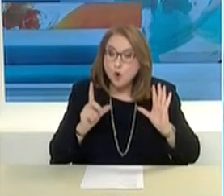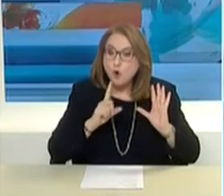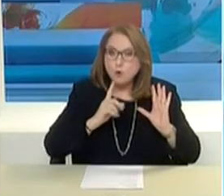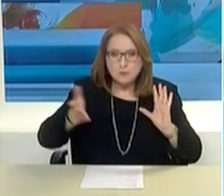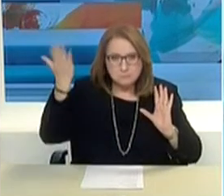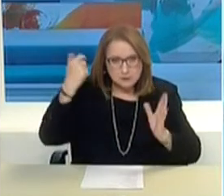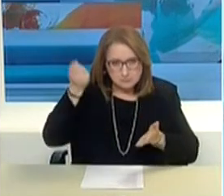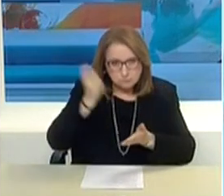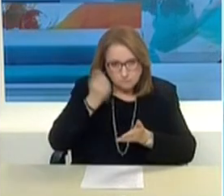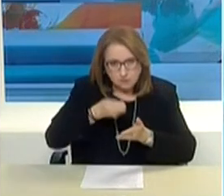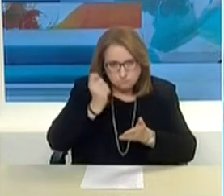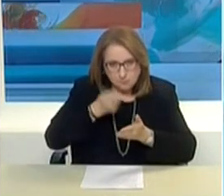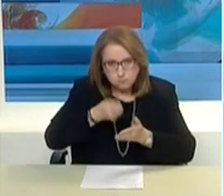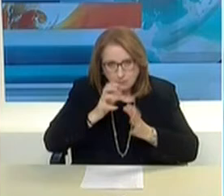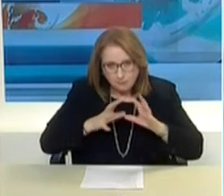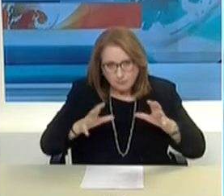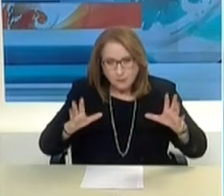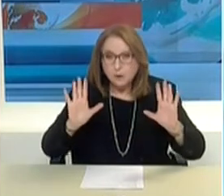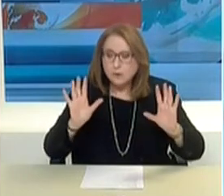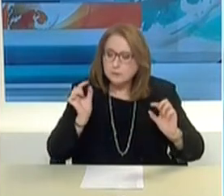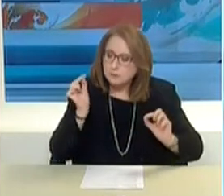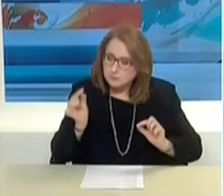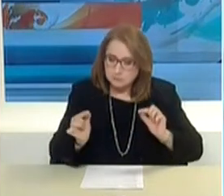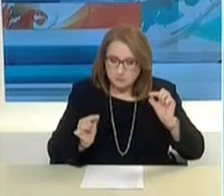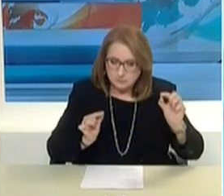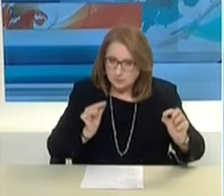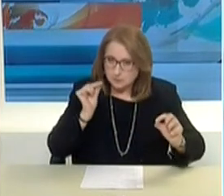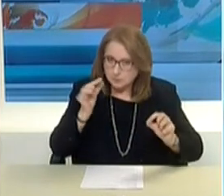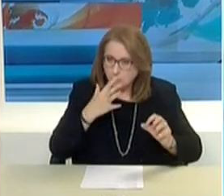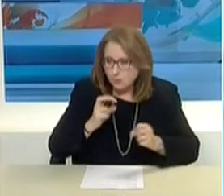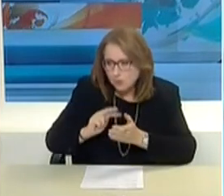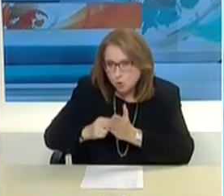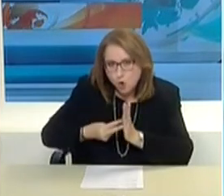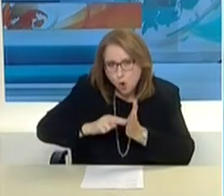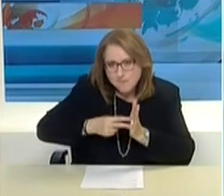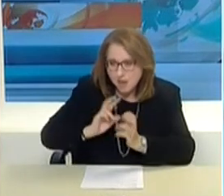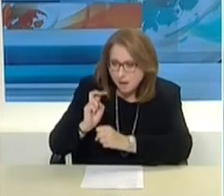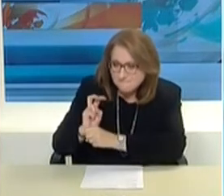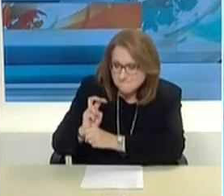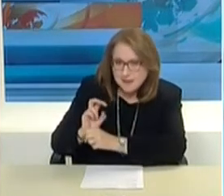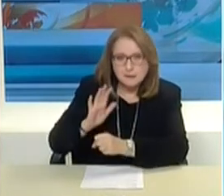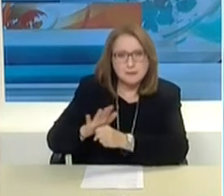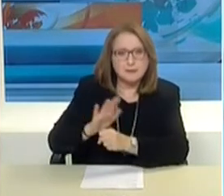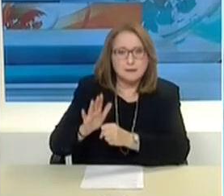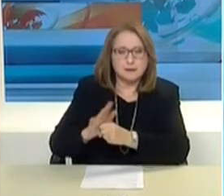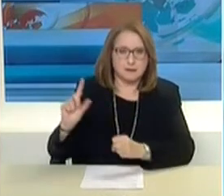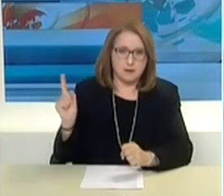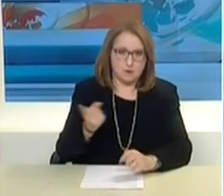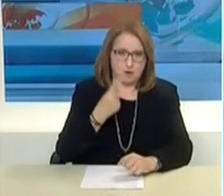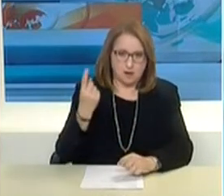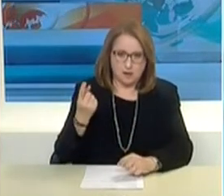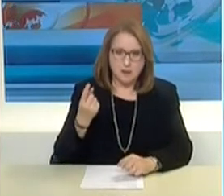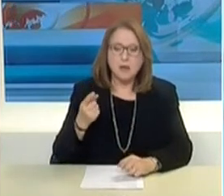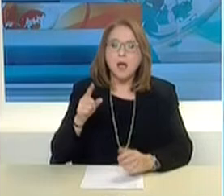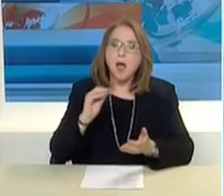όπως γινόταν παλαιότερα, προκειμένου να διασφαλίσουμε την επάρκεια των προϊόντων αυτών στη χώρα. Πρέπει να